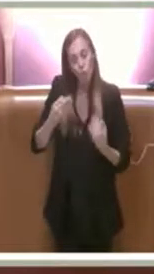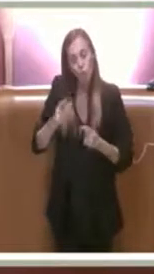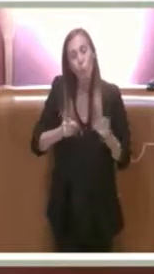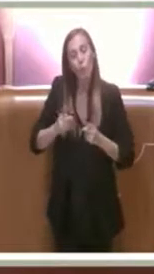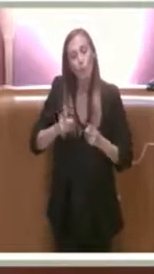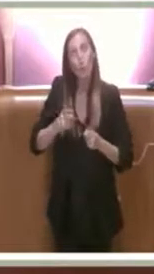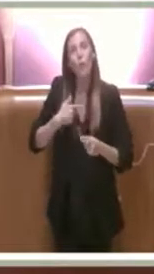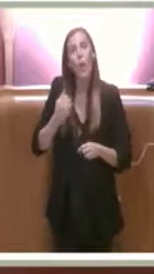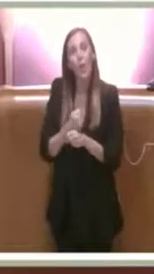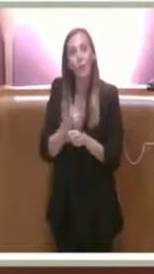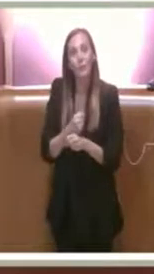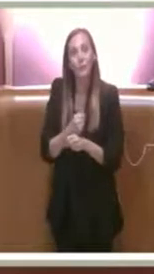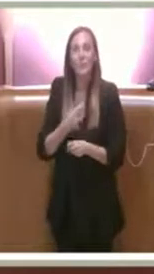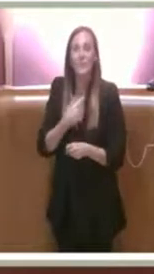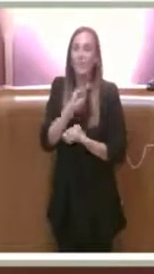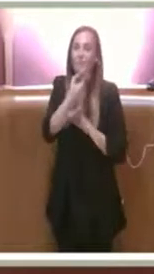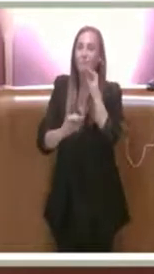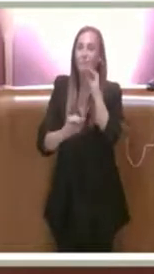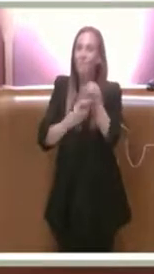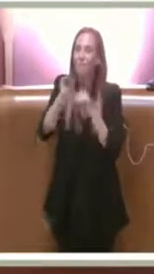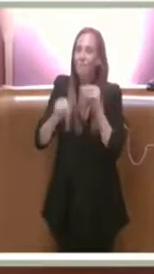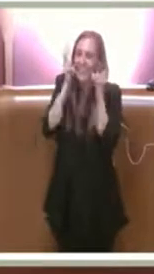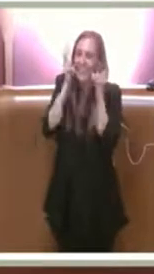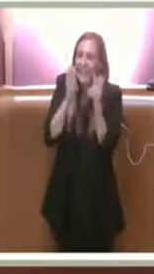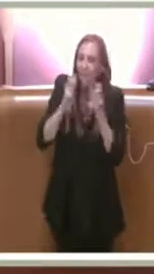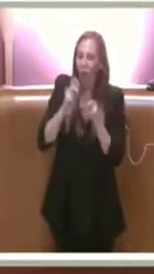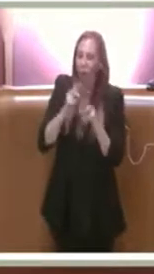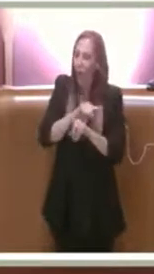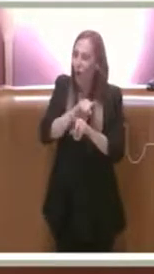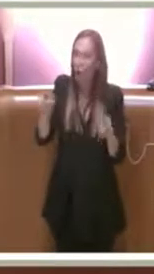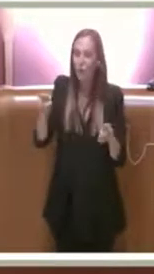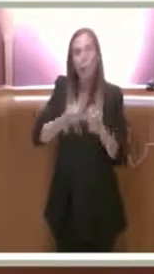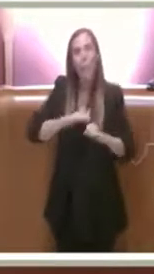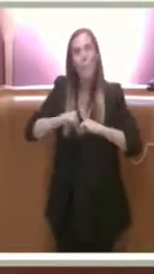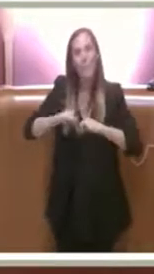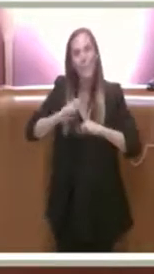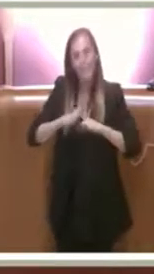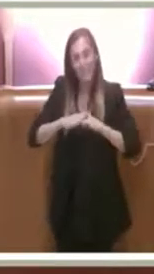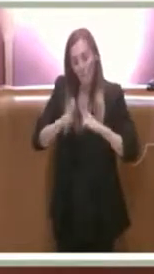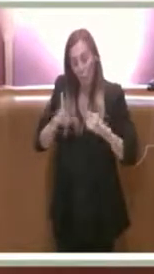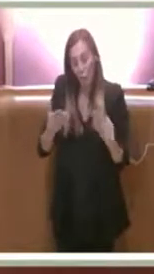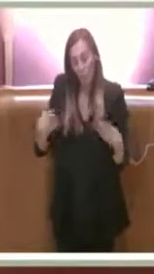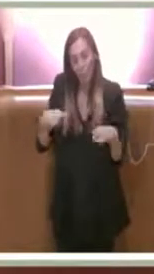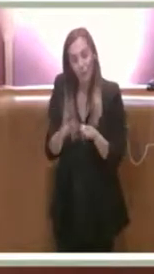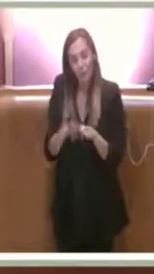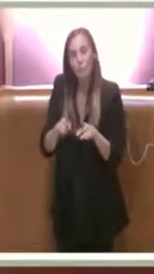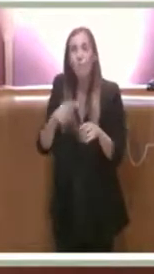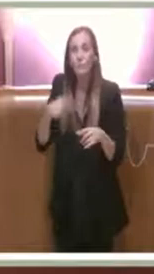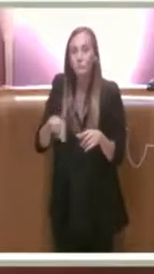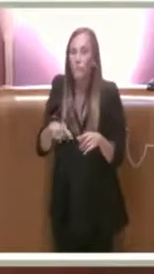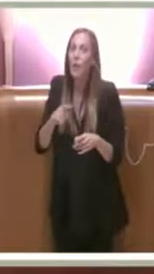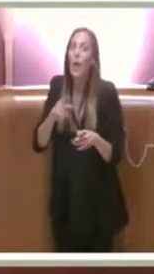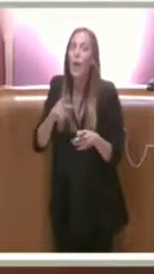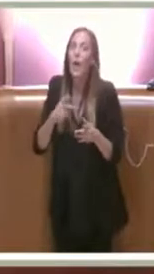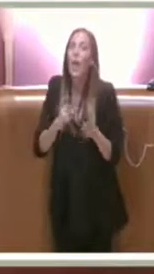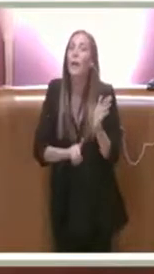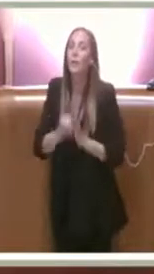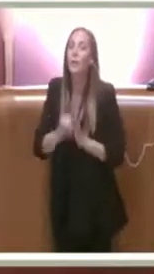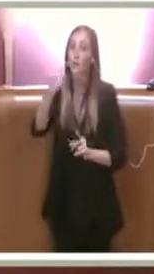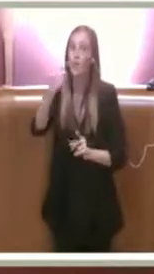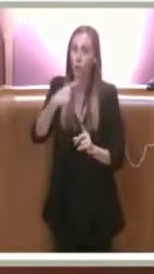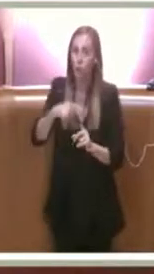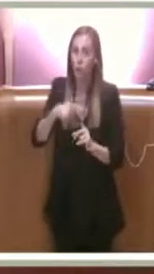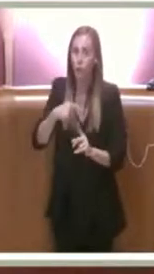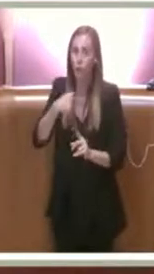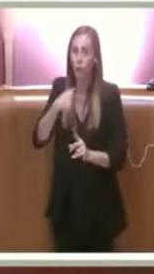e per questo vi chiediamo lo sforzo in questa fine consigliatura di aiutarci a portarlo a termine. Io l'ho